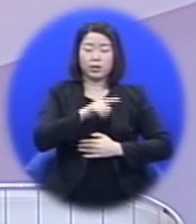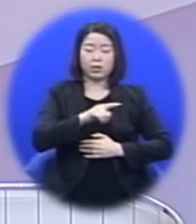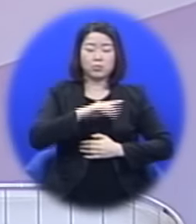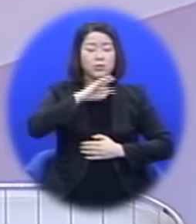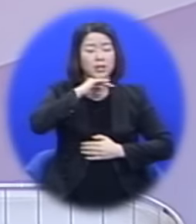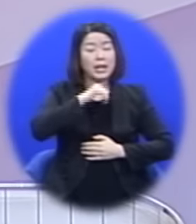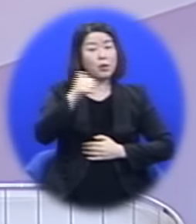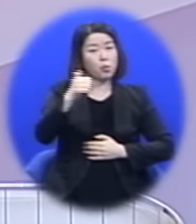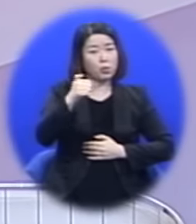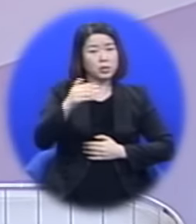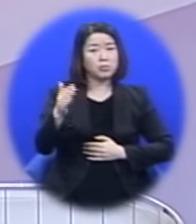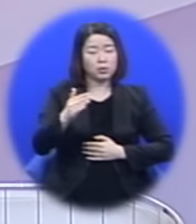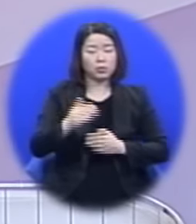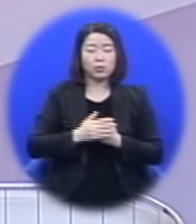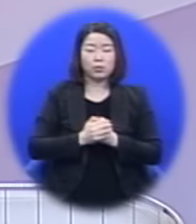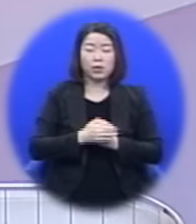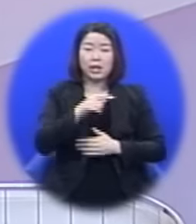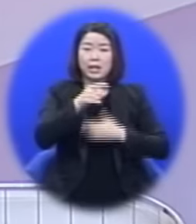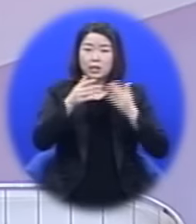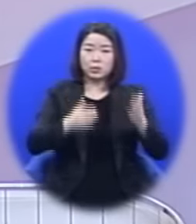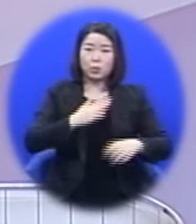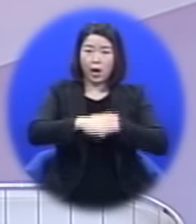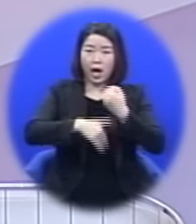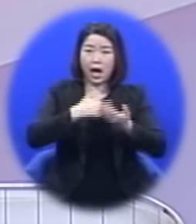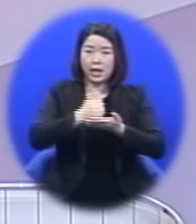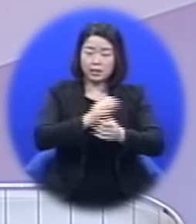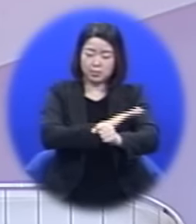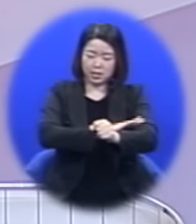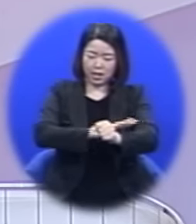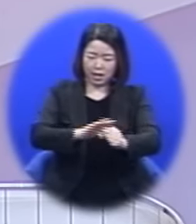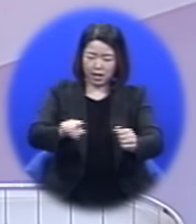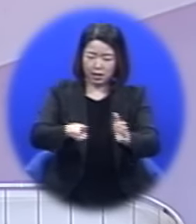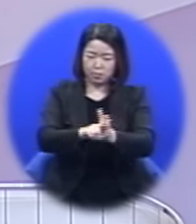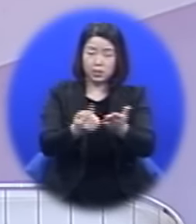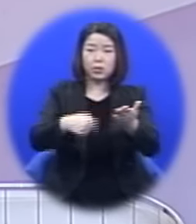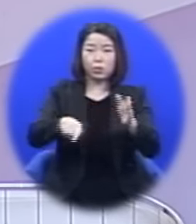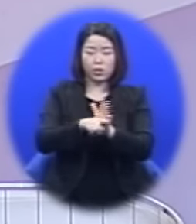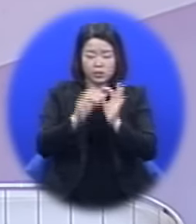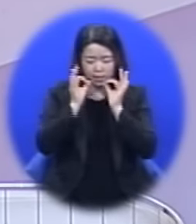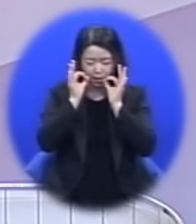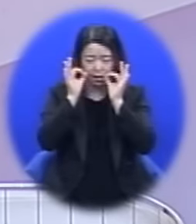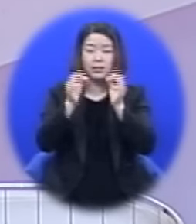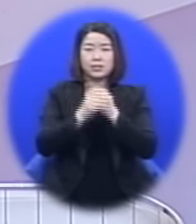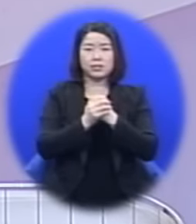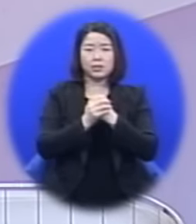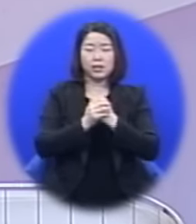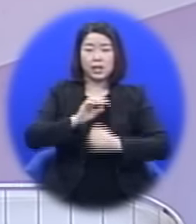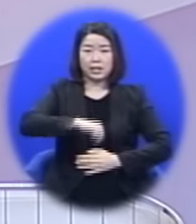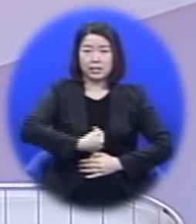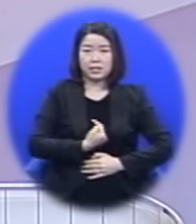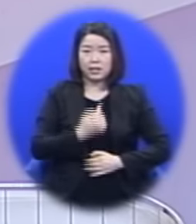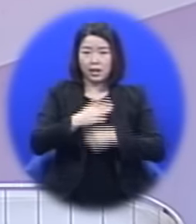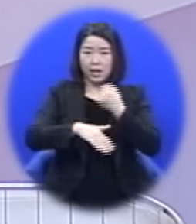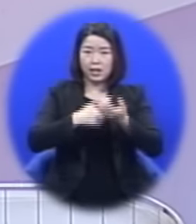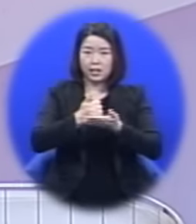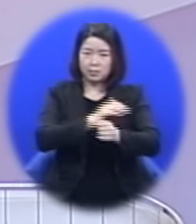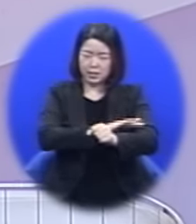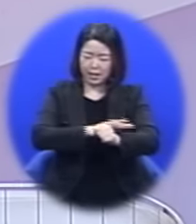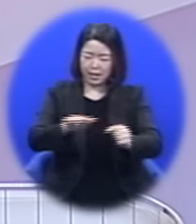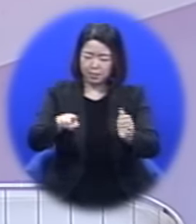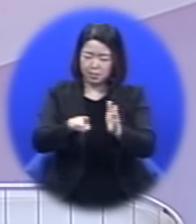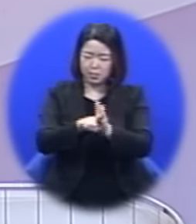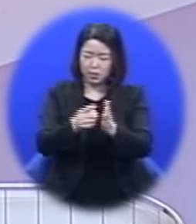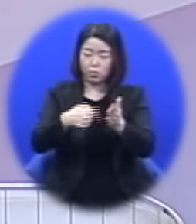되신 분인데 그동안 하나님을 잘 믿으려고 애를 쓰셨다고 그럽니다. 무던히 자기가 하나님을 잘 믿어보려고.